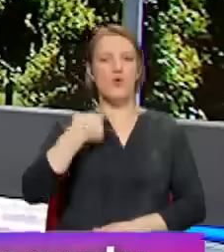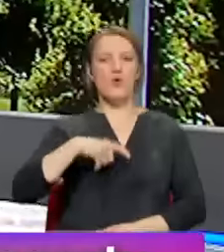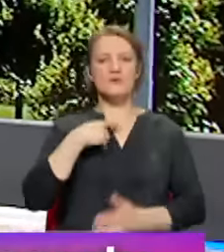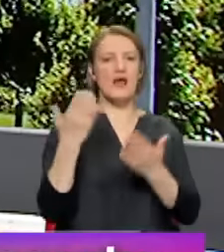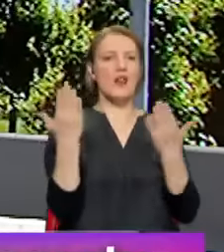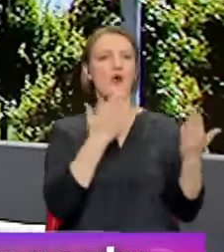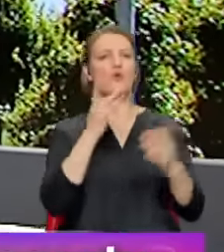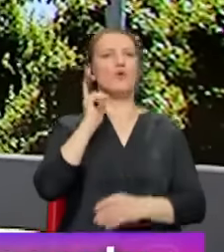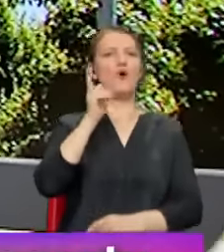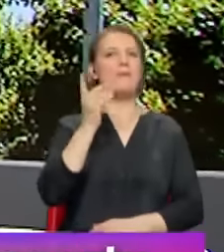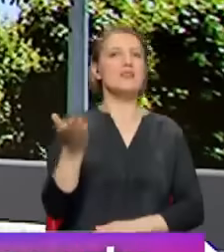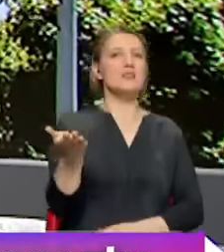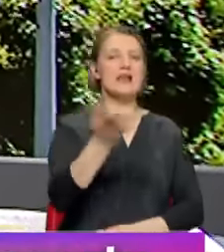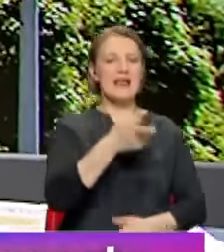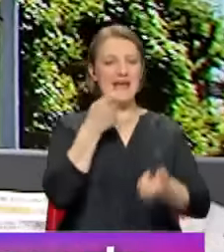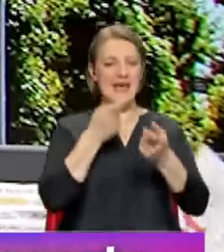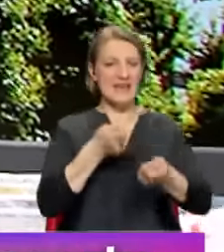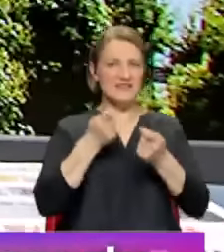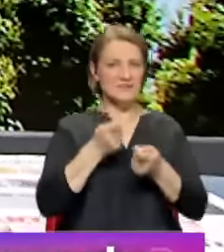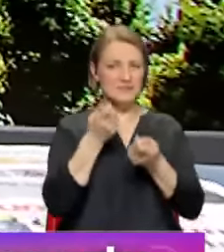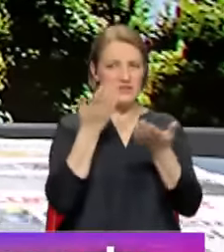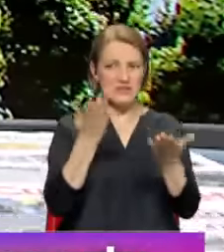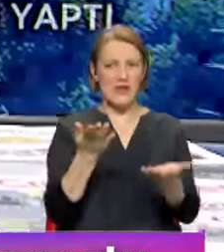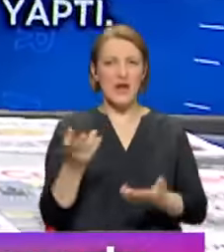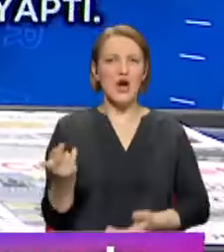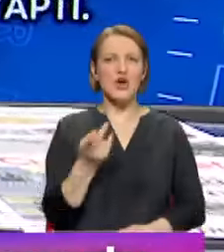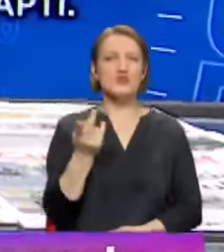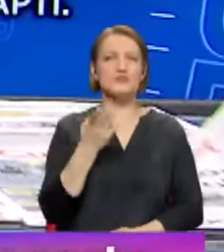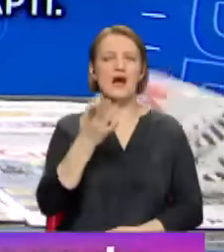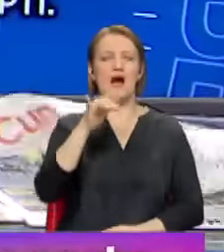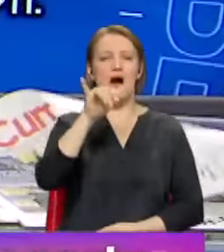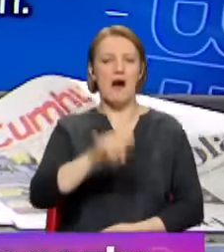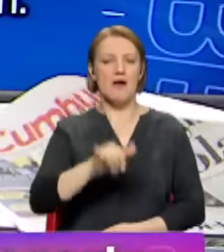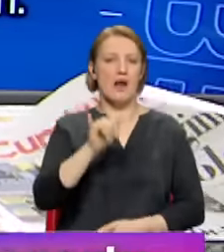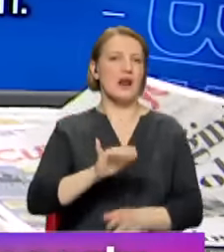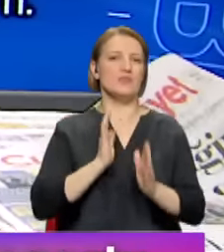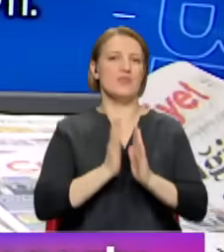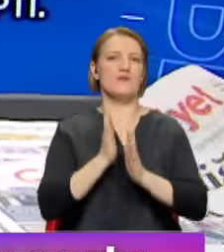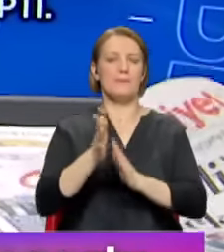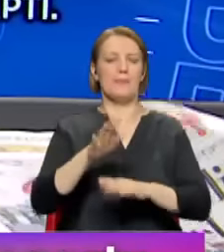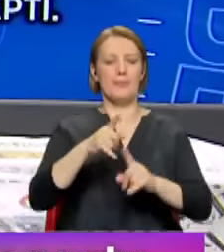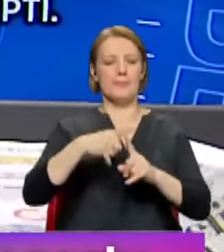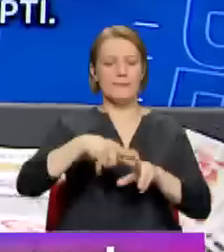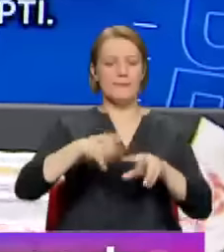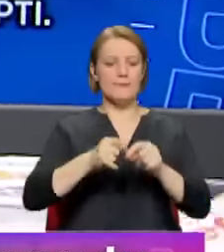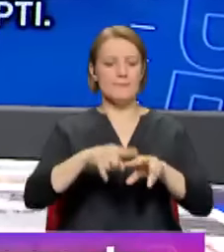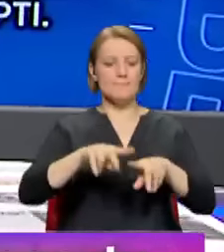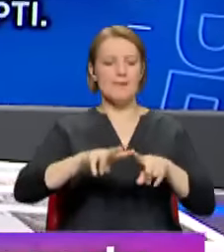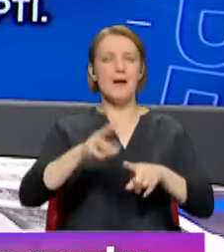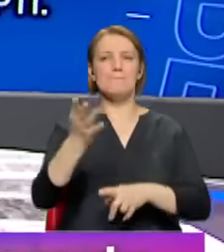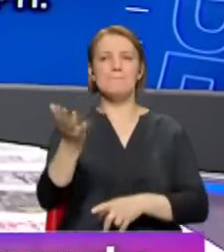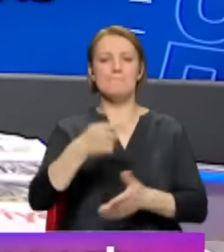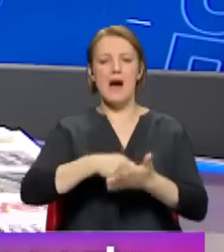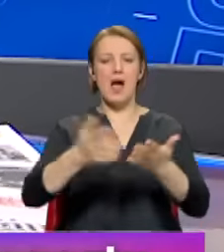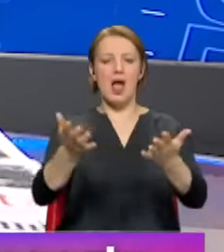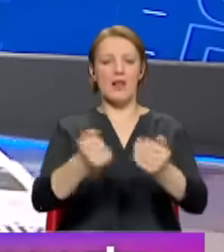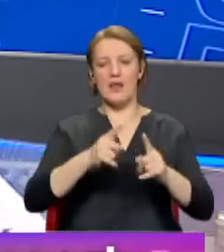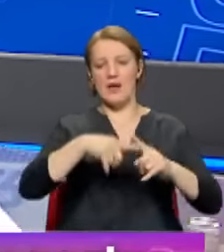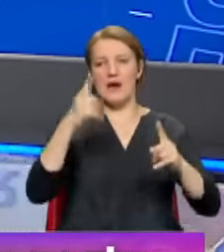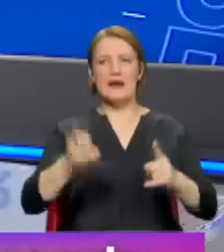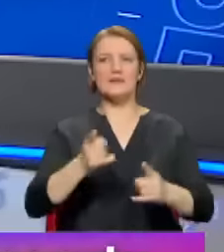okul öğretmenlerinden, eğitimcilerimizden kaçırılmak istenen haklarla devam edelim. Taban maaşı alana kadar